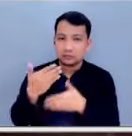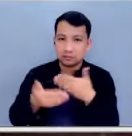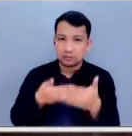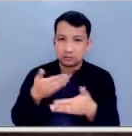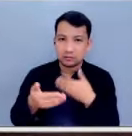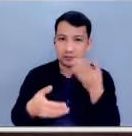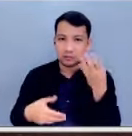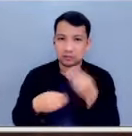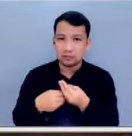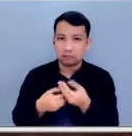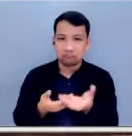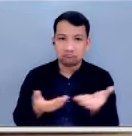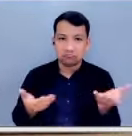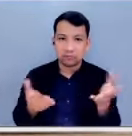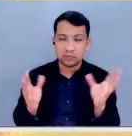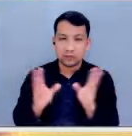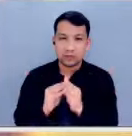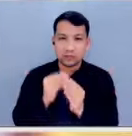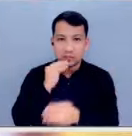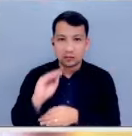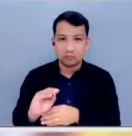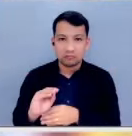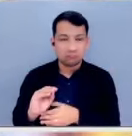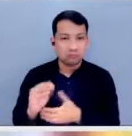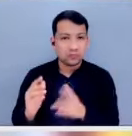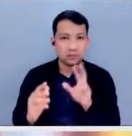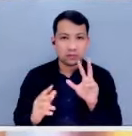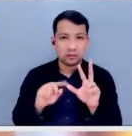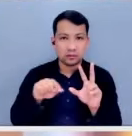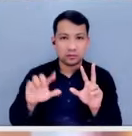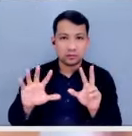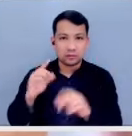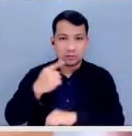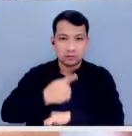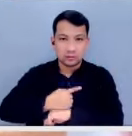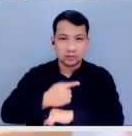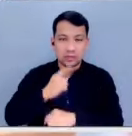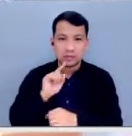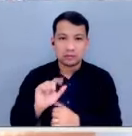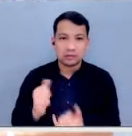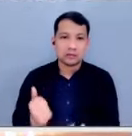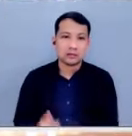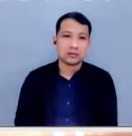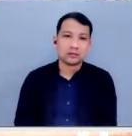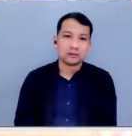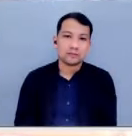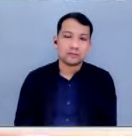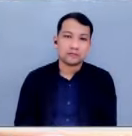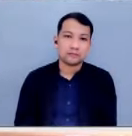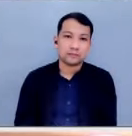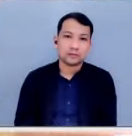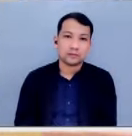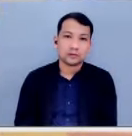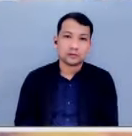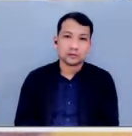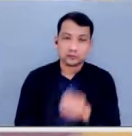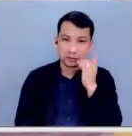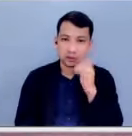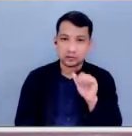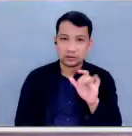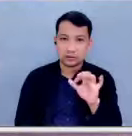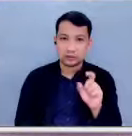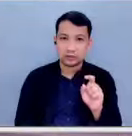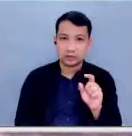tinatawag, no? But if you will order, at least 3 to 5 days lead time. 3 to 5 days. Okay. But we have po daily cakes available naman sa